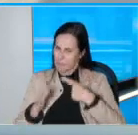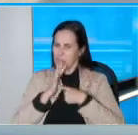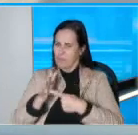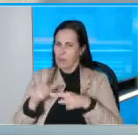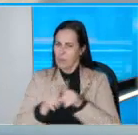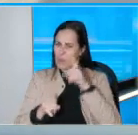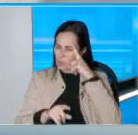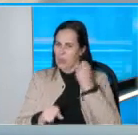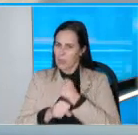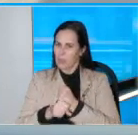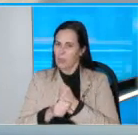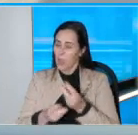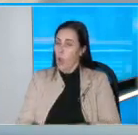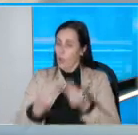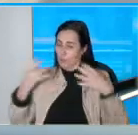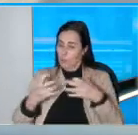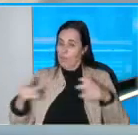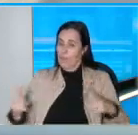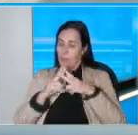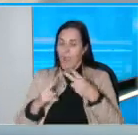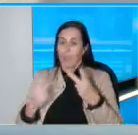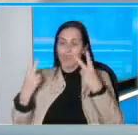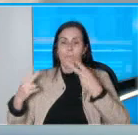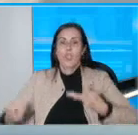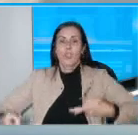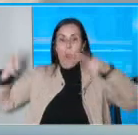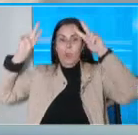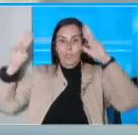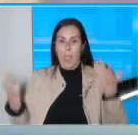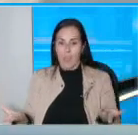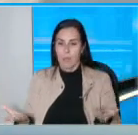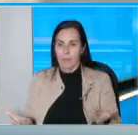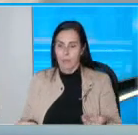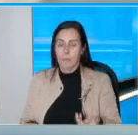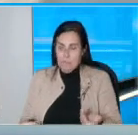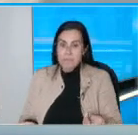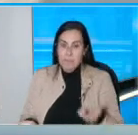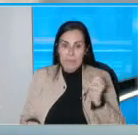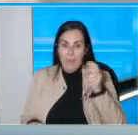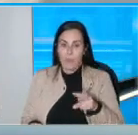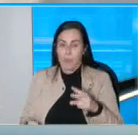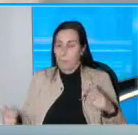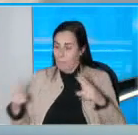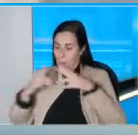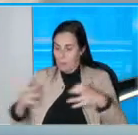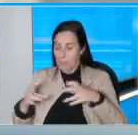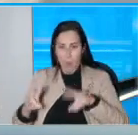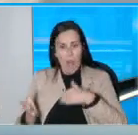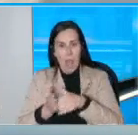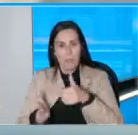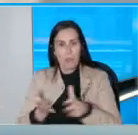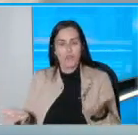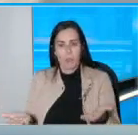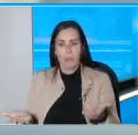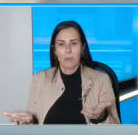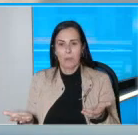שהוא יודע לעשות, חוזרים לפז'ה, הערך שלהם מעלה עוד יותר, אם בכלל זה אפשרי, כן, ברמה שלהם. פז'ה יכולה להתגאות ולהמשיך